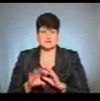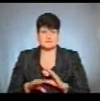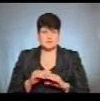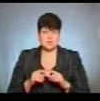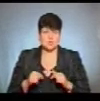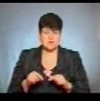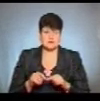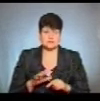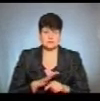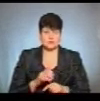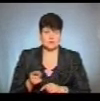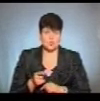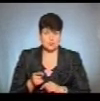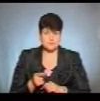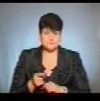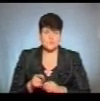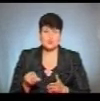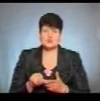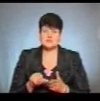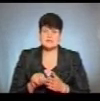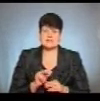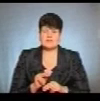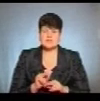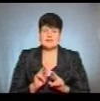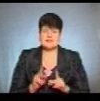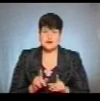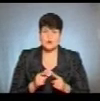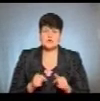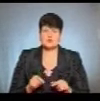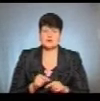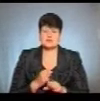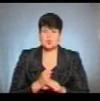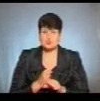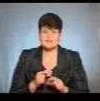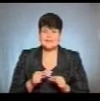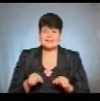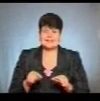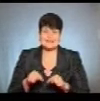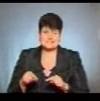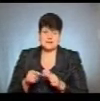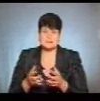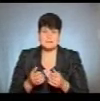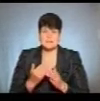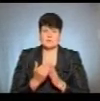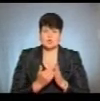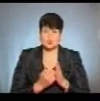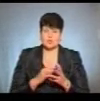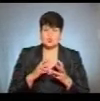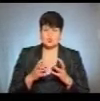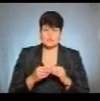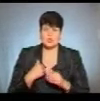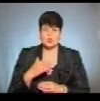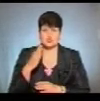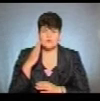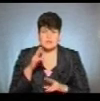який провели у Тернополі. Учасників навчали, як організувати роботу на дільницях, приймати протоколи, підсумовувати голосування